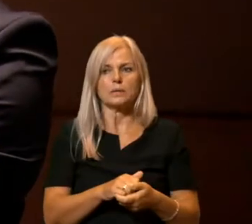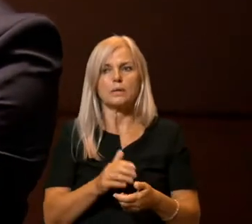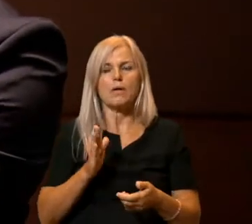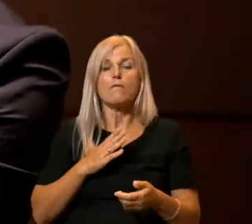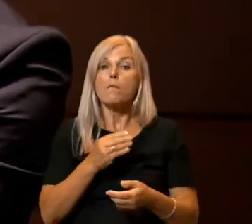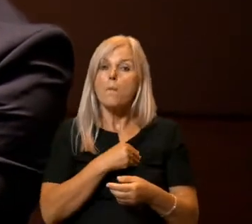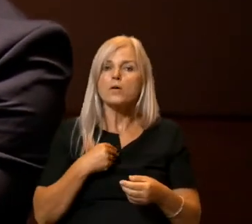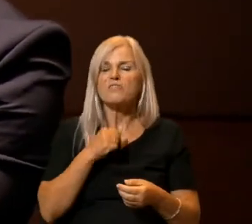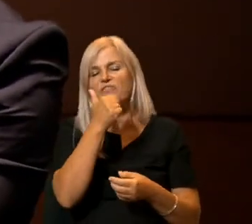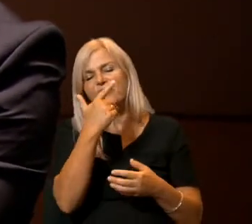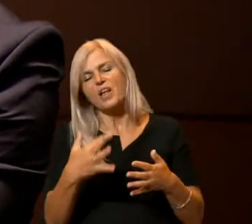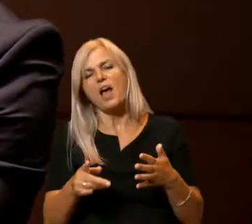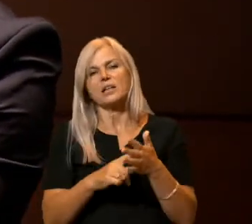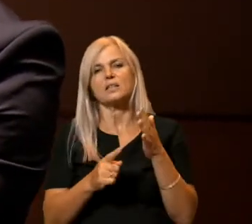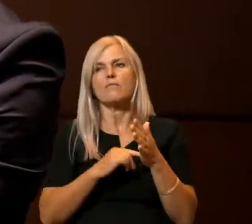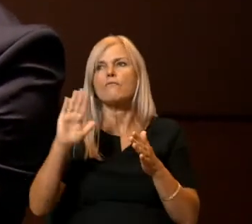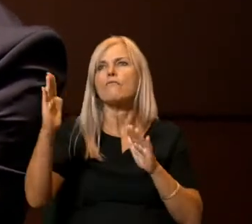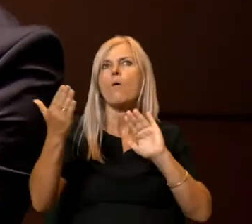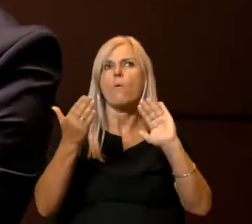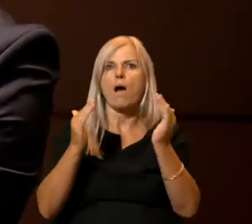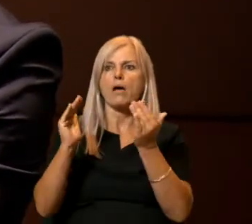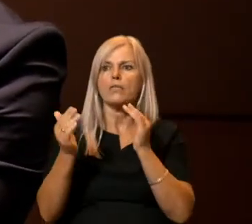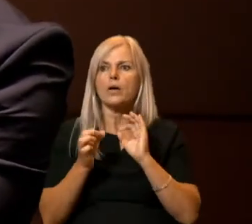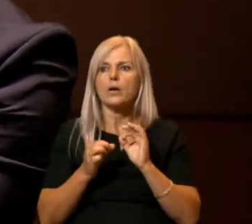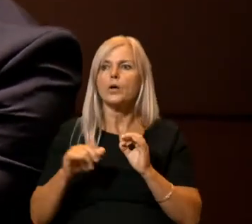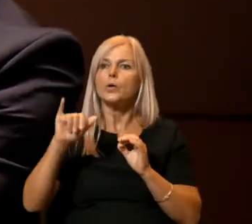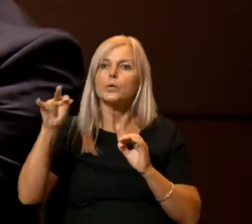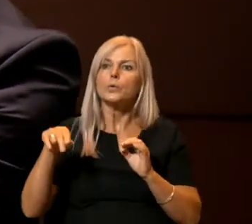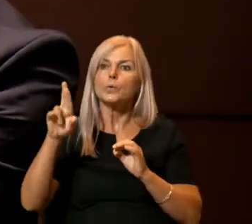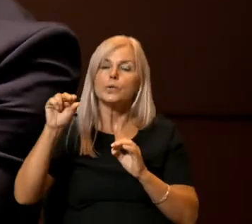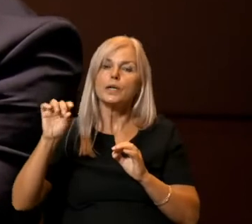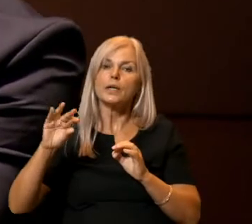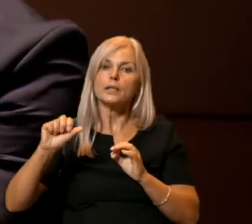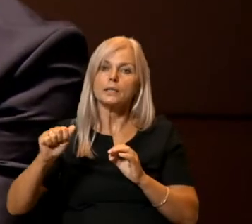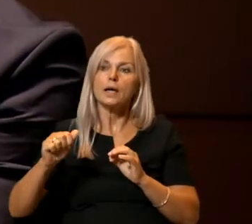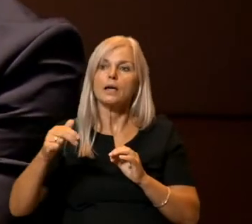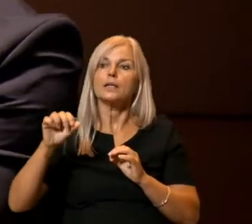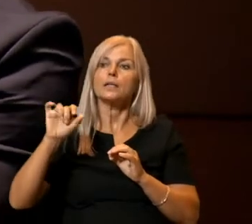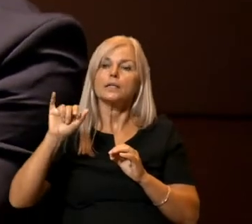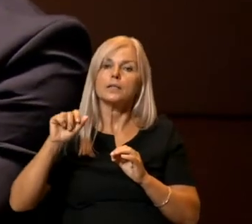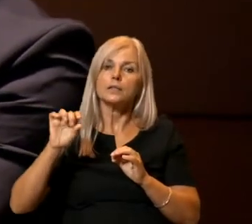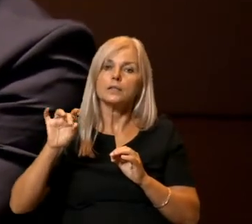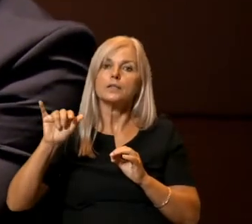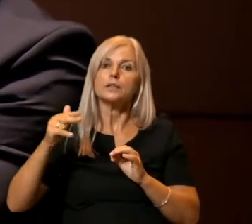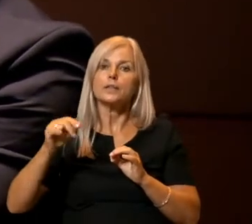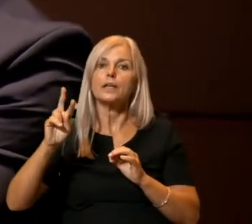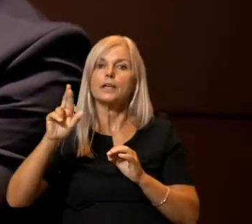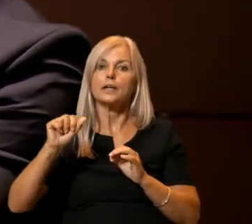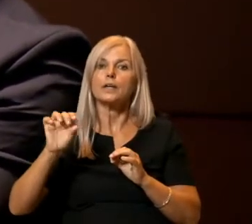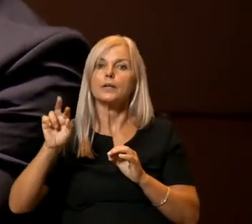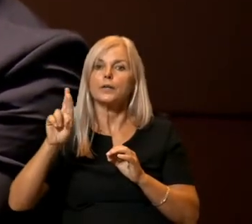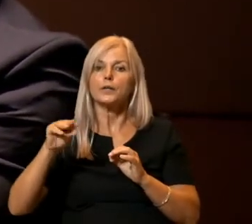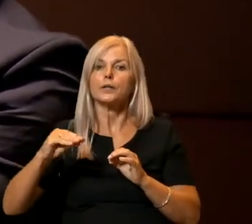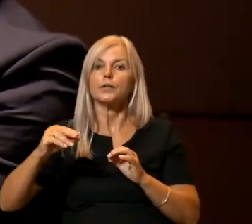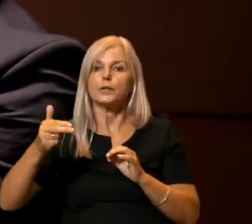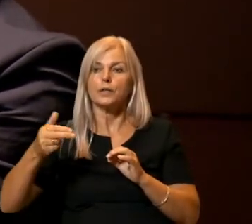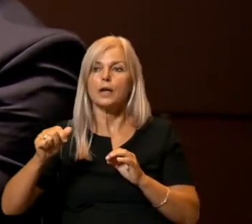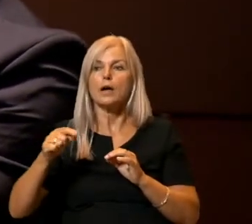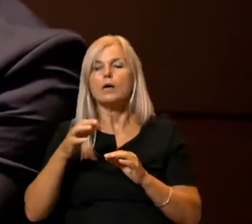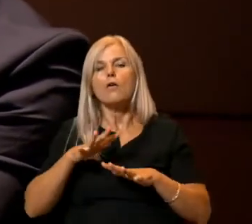Polsce wielokrotnie był przywoływany pogląd Jurgena Habermasa, później także Dietera Grima, na temat konieczności istnienia tej